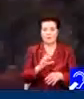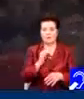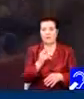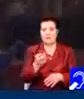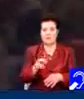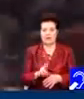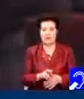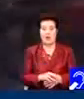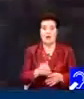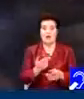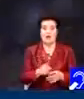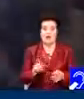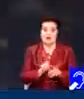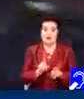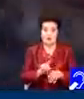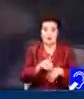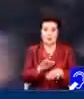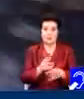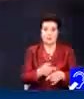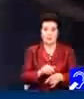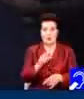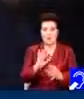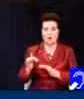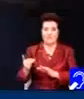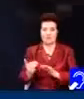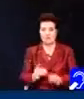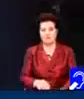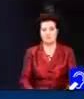pâine. Proteste similare au avut loc și în provincie.